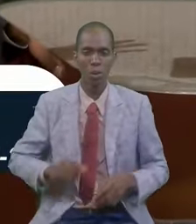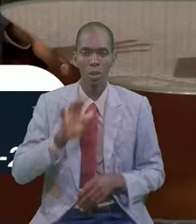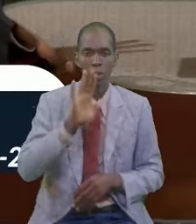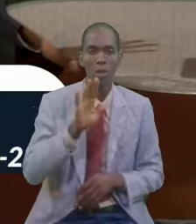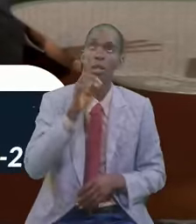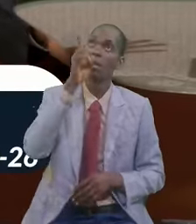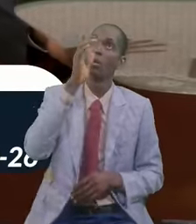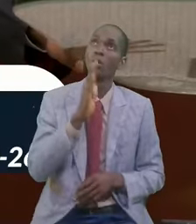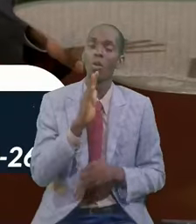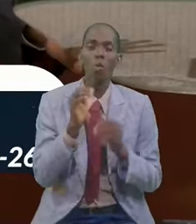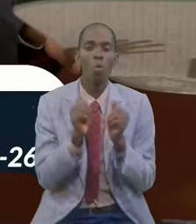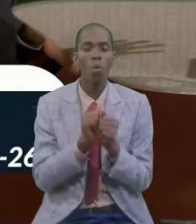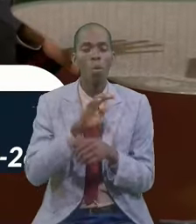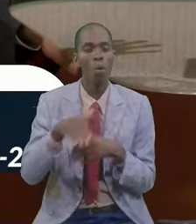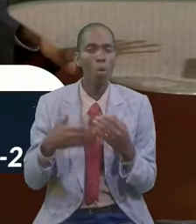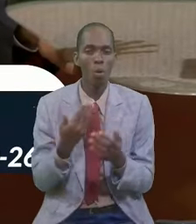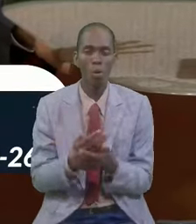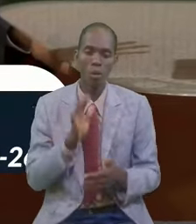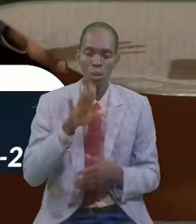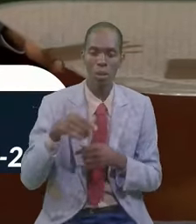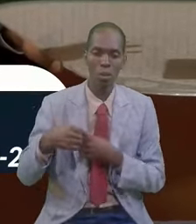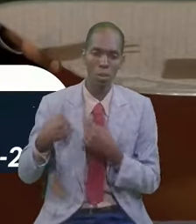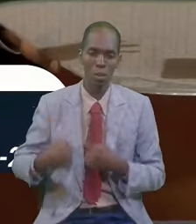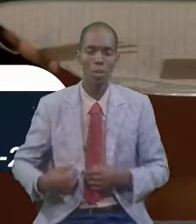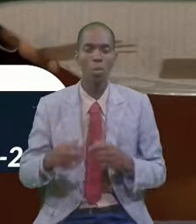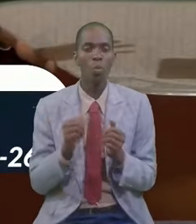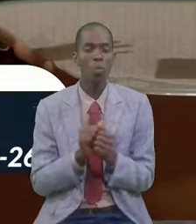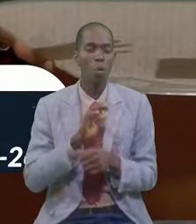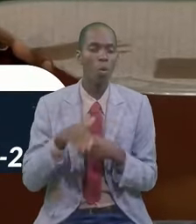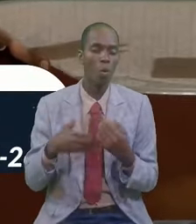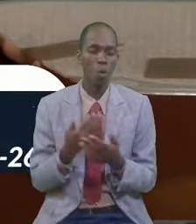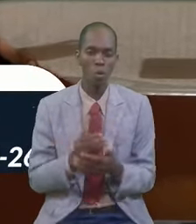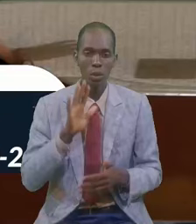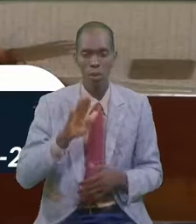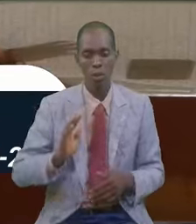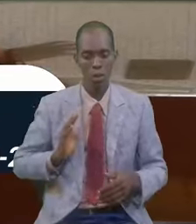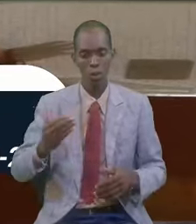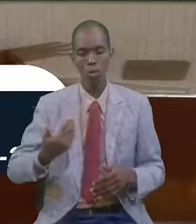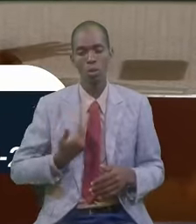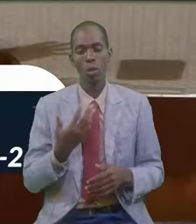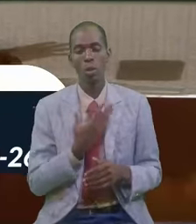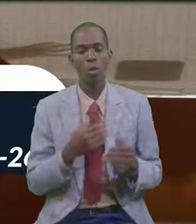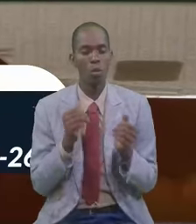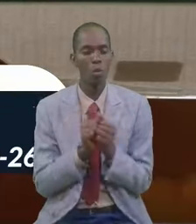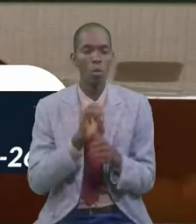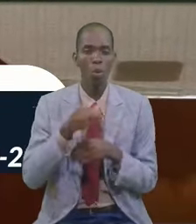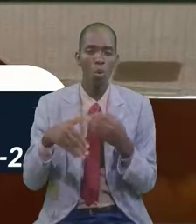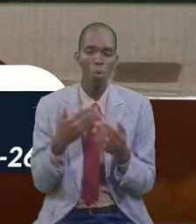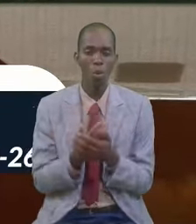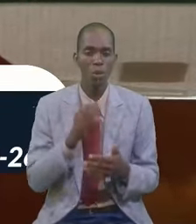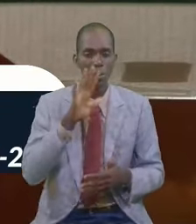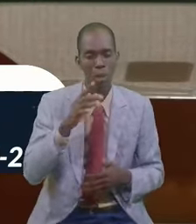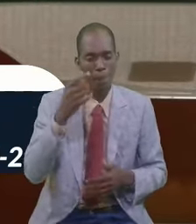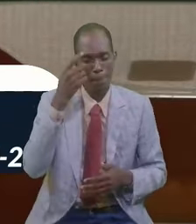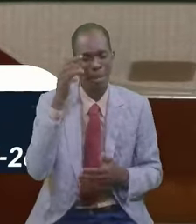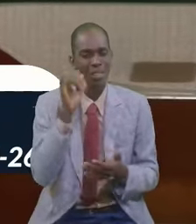Jésus lui répondit, « Tu aimeras le Seigneur ton Dieu de tout ton cœur, de toute ton âme et